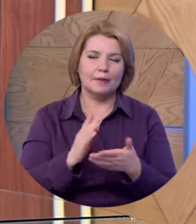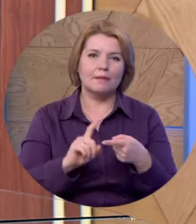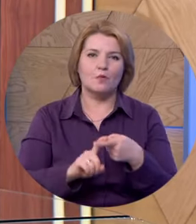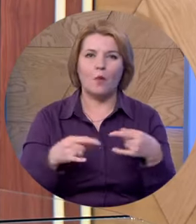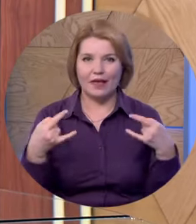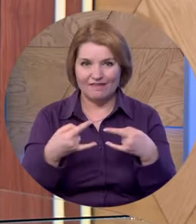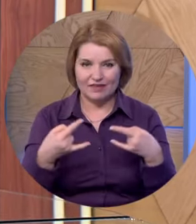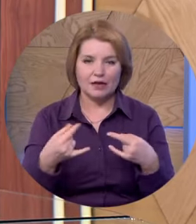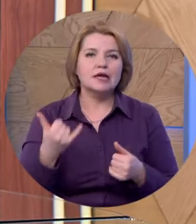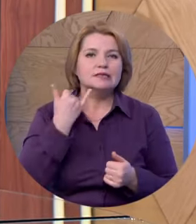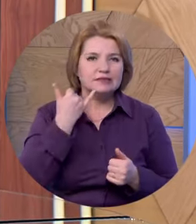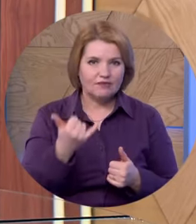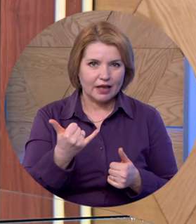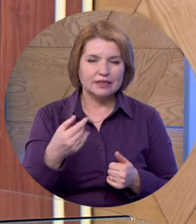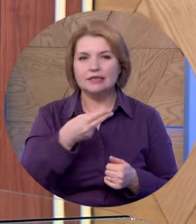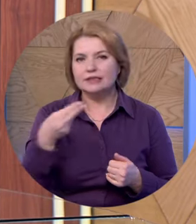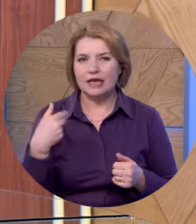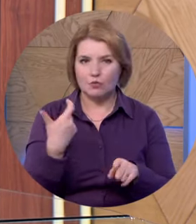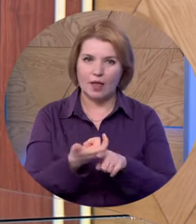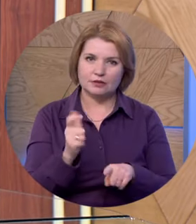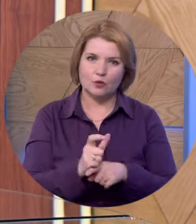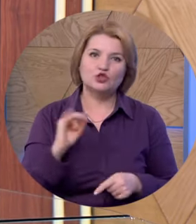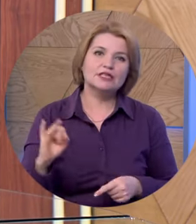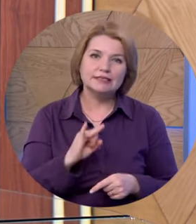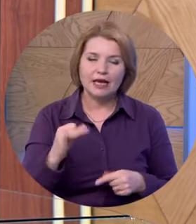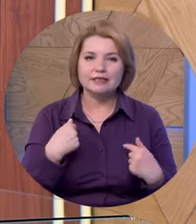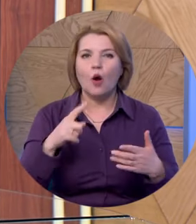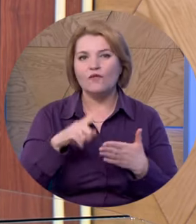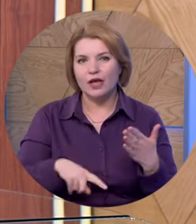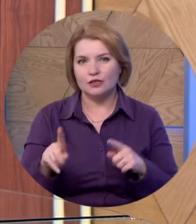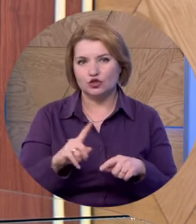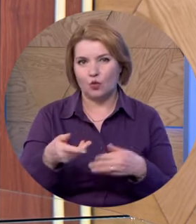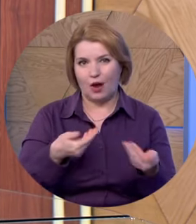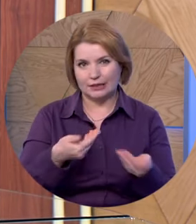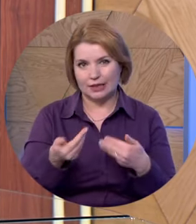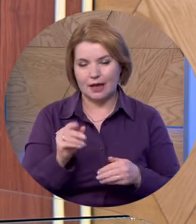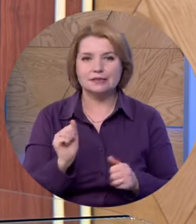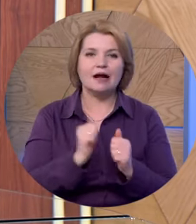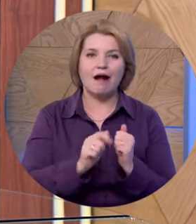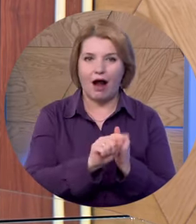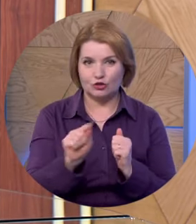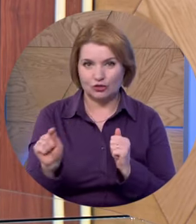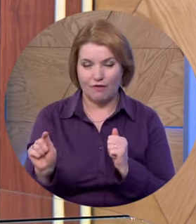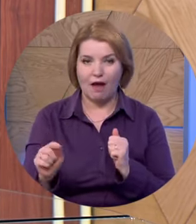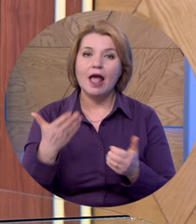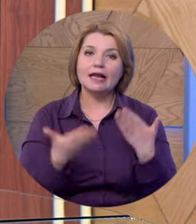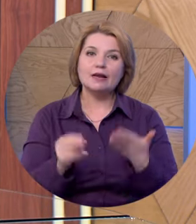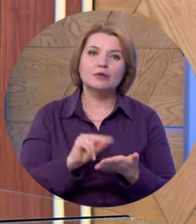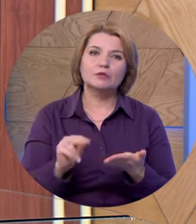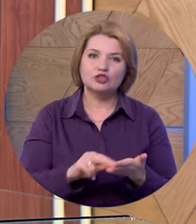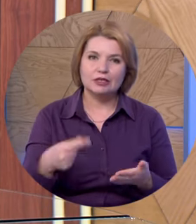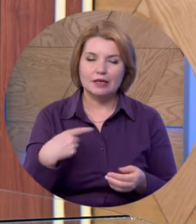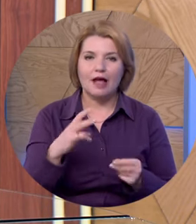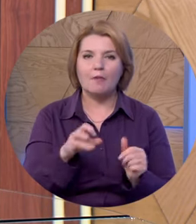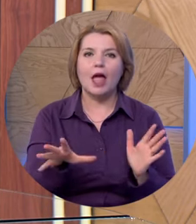635-85-72. Обязательно дозванивайтесь, тема у нас очень интересная, и я уверена, что касается буквально каждого из вас. Либо пишите нам на адрес